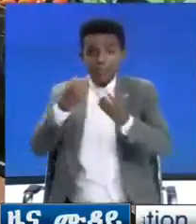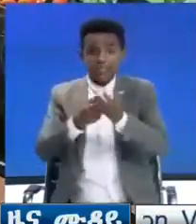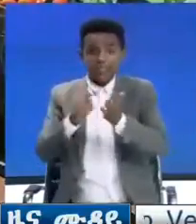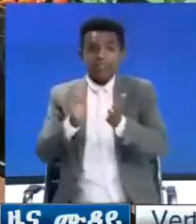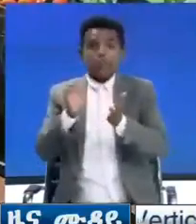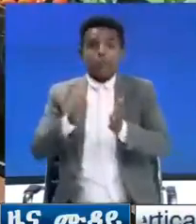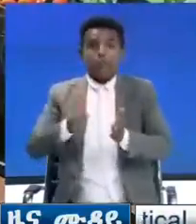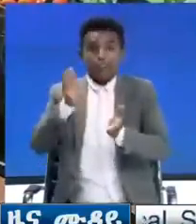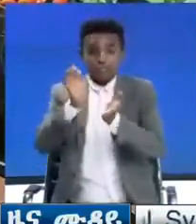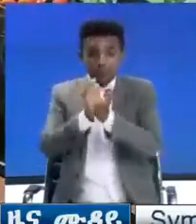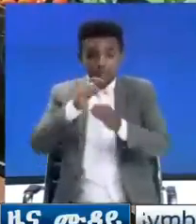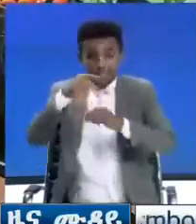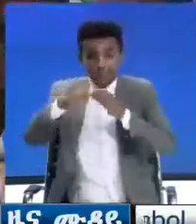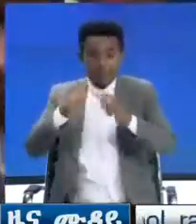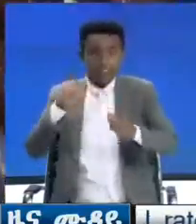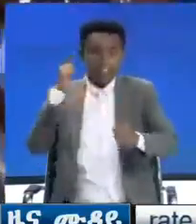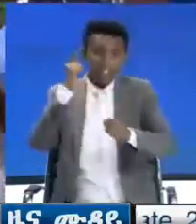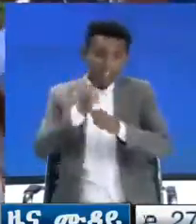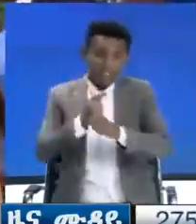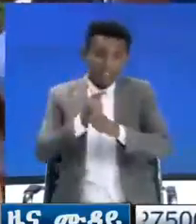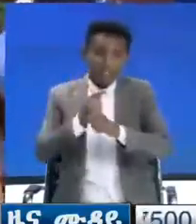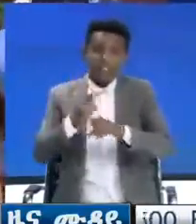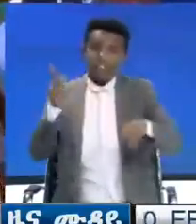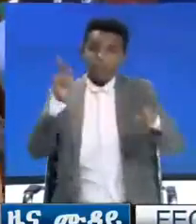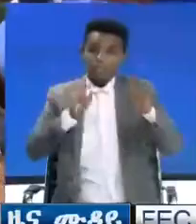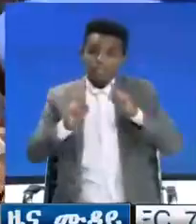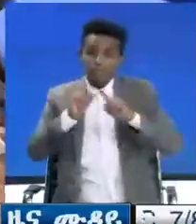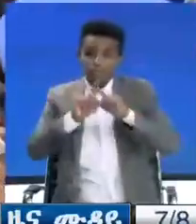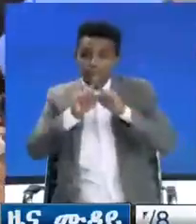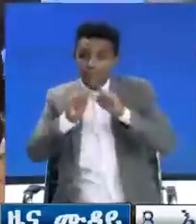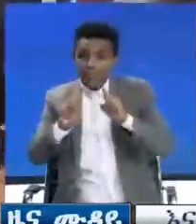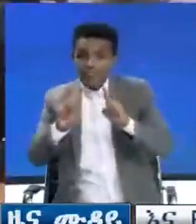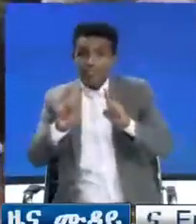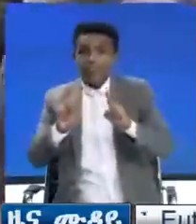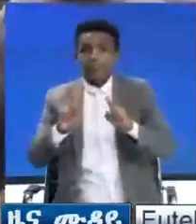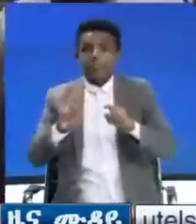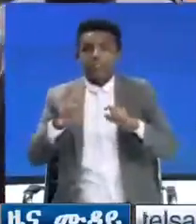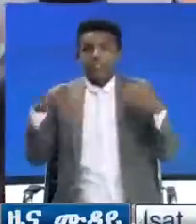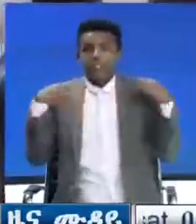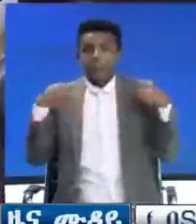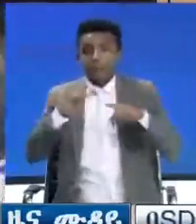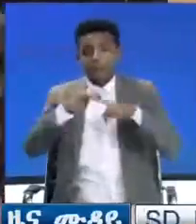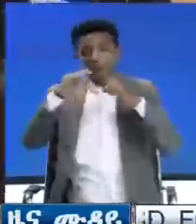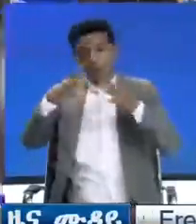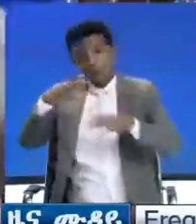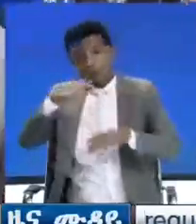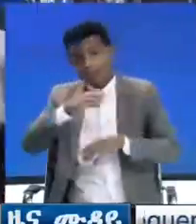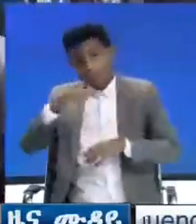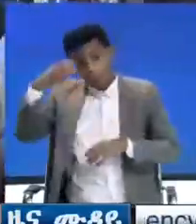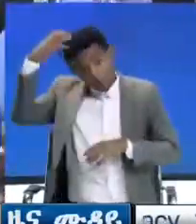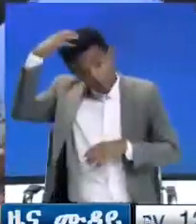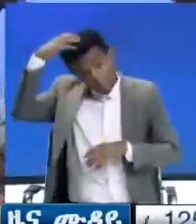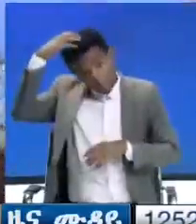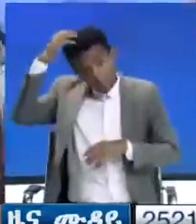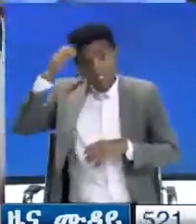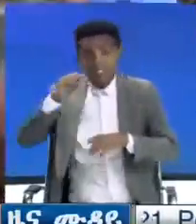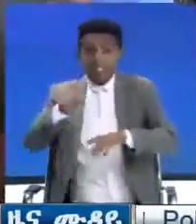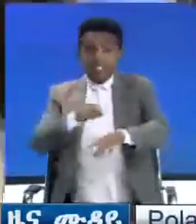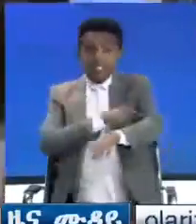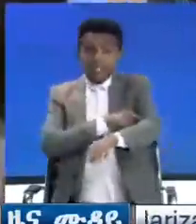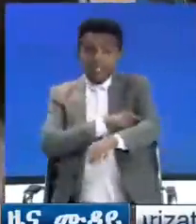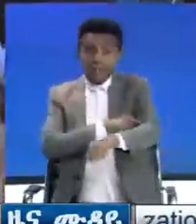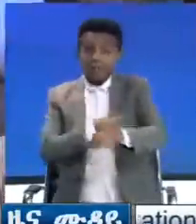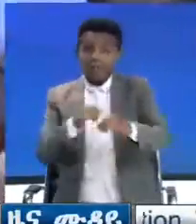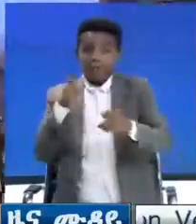ላይ ተገኝተን እንዳረጋገጥ ነው ህብረተሰቡ በተለይ ከጤና ባለሙያዎችና ከመንግስት የሚተላለፈውን ርቀትን መጠበቅ ወይም ማህበራዊ ርቀትን